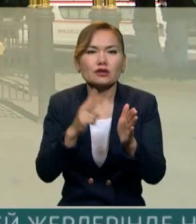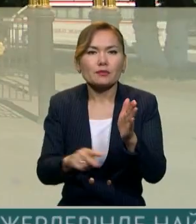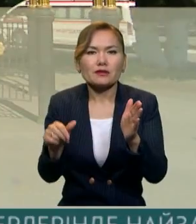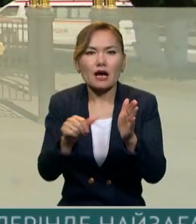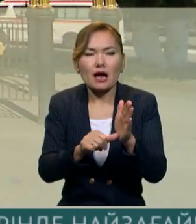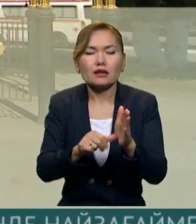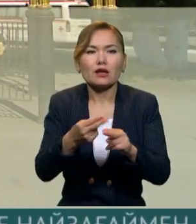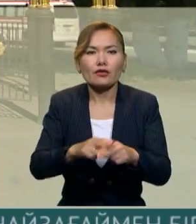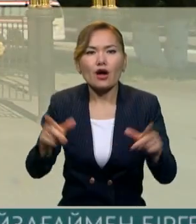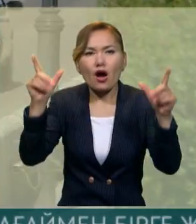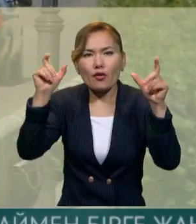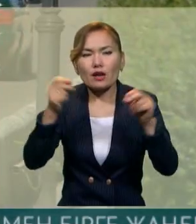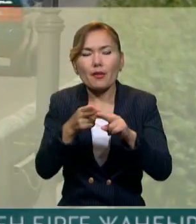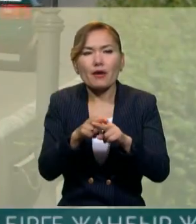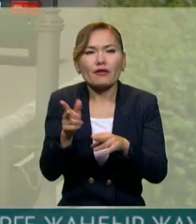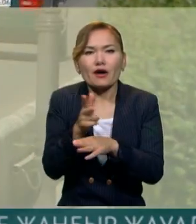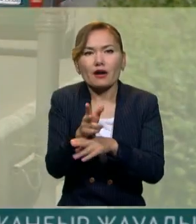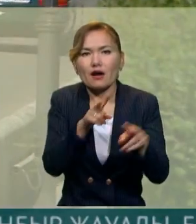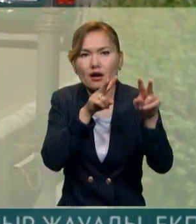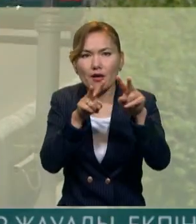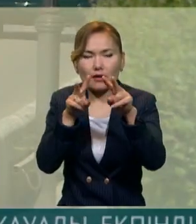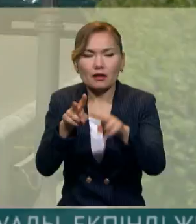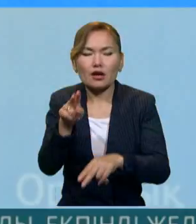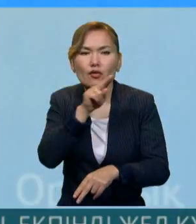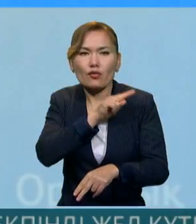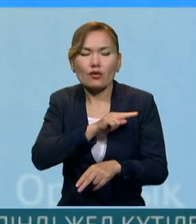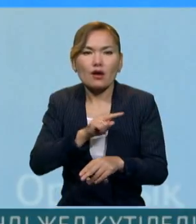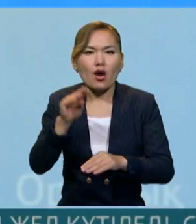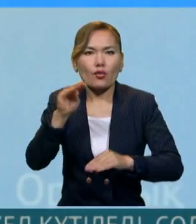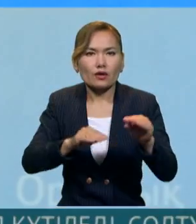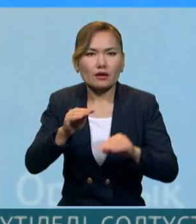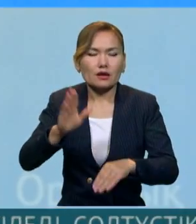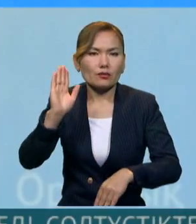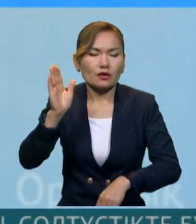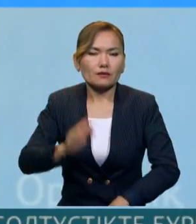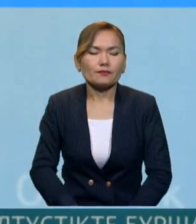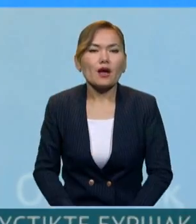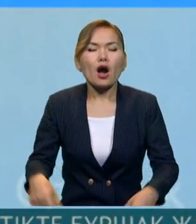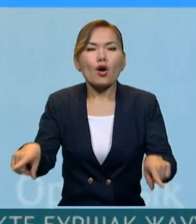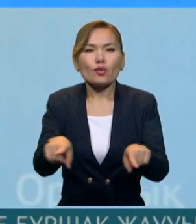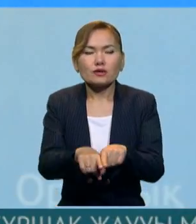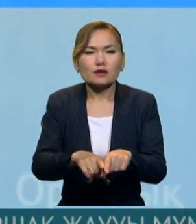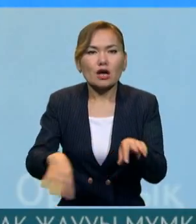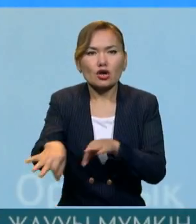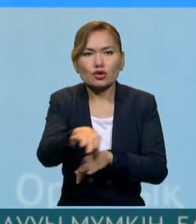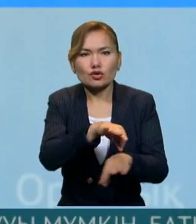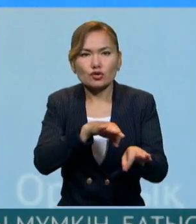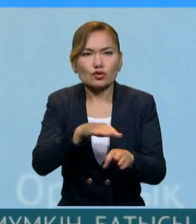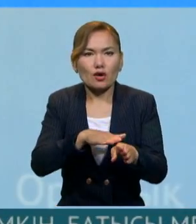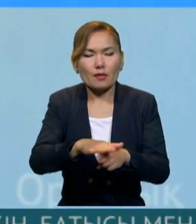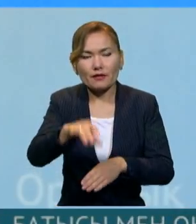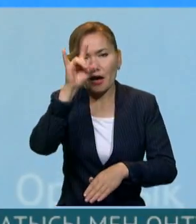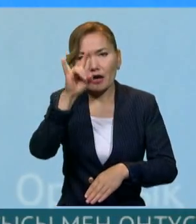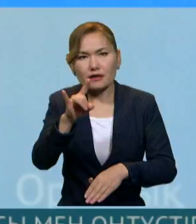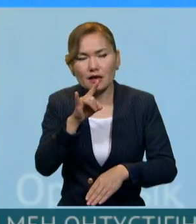дана фото және бейне бақылау камералары орнатылады. Бұндай жоба Қазақстанның бірде-бір қаласында әлі